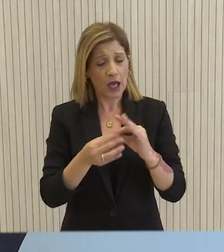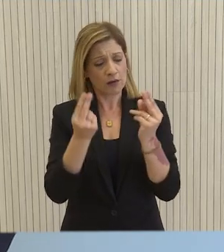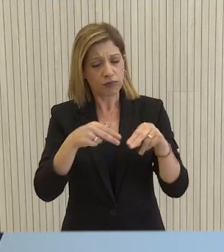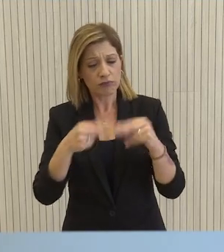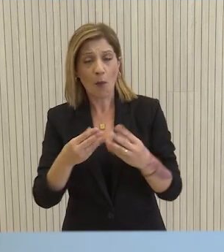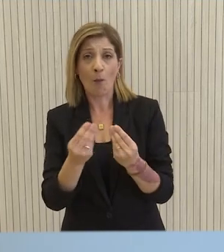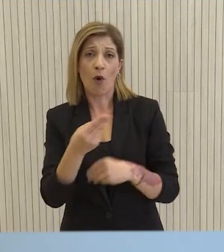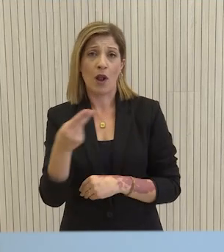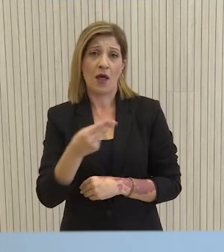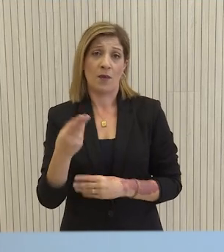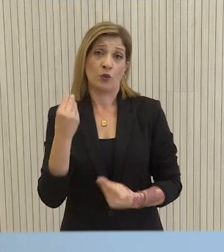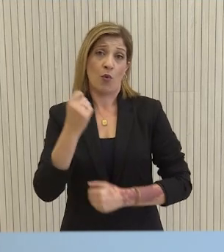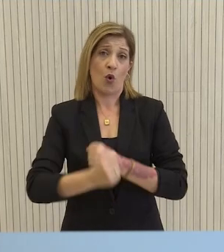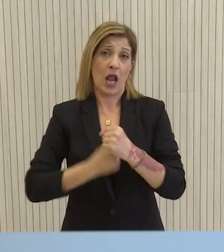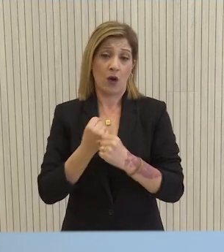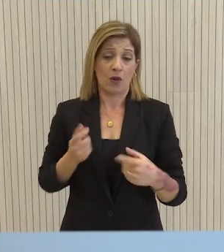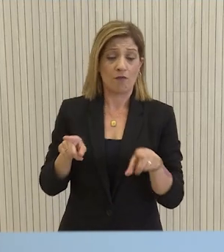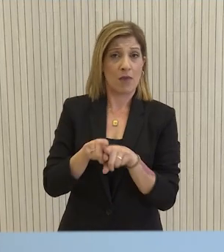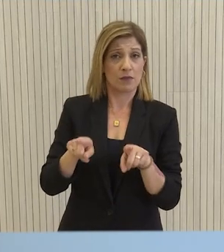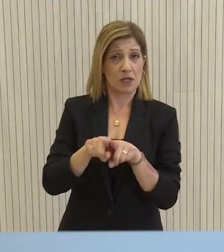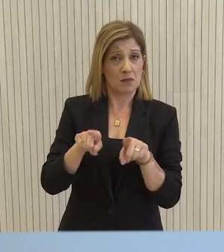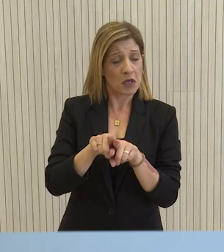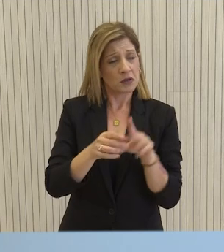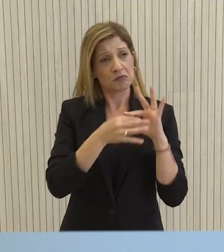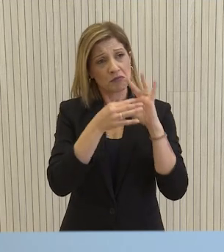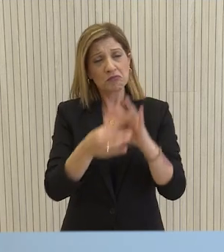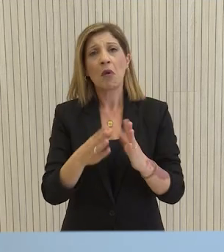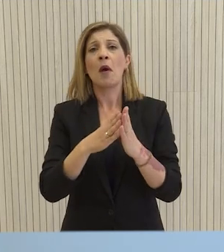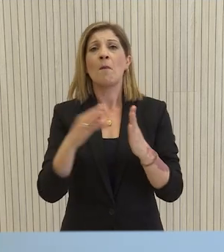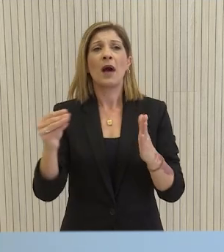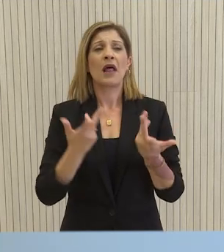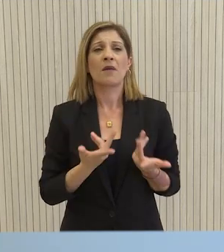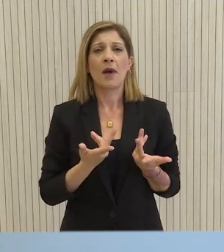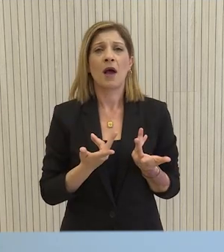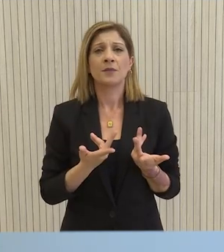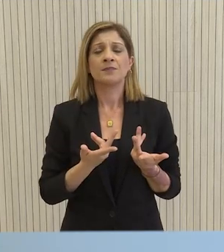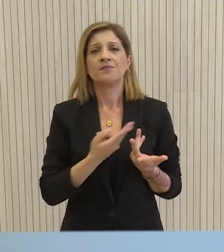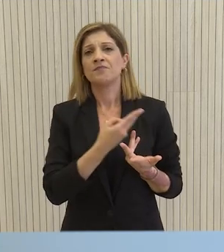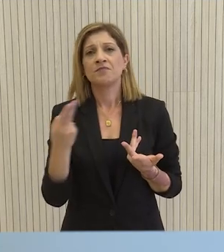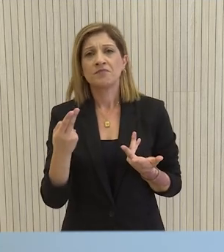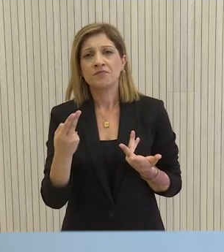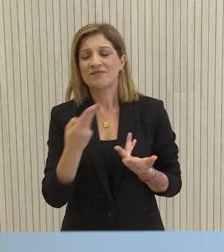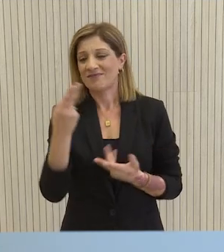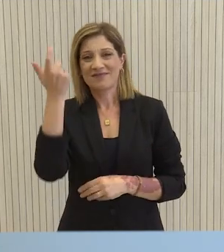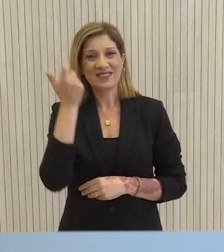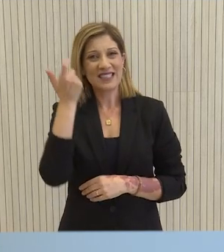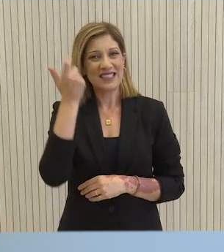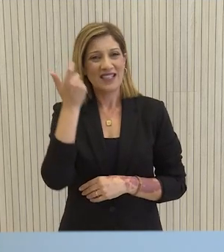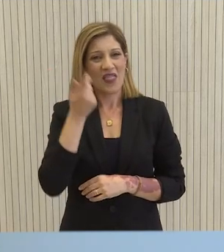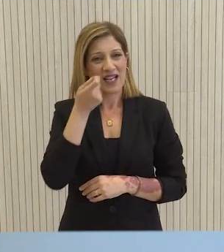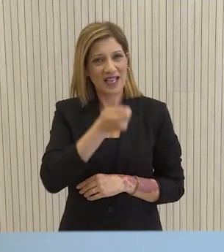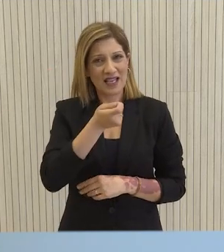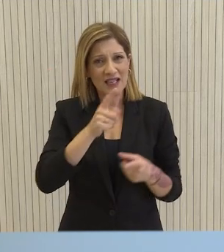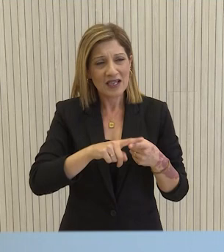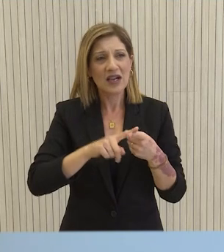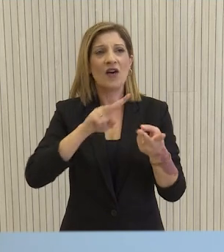επίλυση ζητημάτων που εδώ και χρόνια παρέμεναν σε εκκρεμότητα. Για παράδειγμα, όπως είναι το πλαίσιο για την αντιμετώπιση των μη εξυπηρετούμενων δανείων,